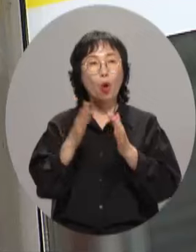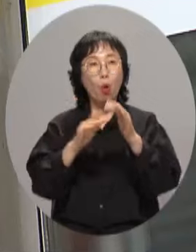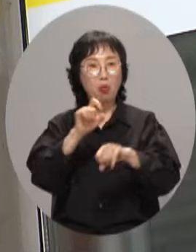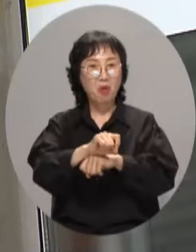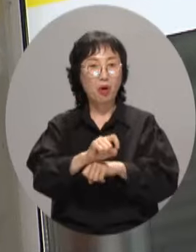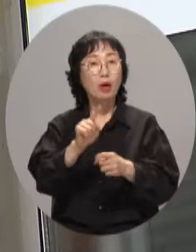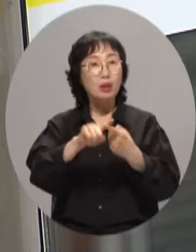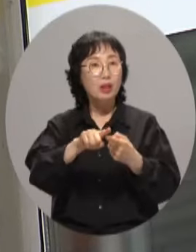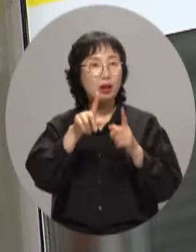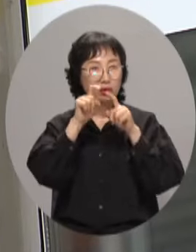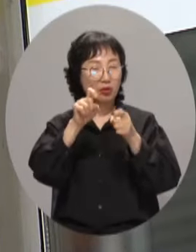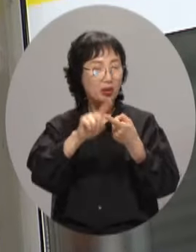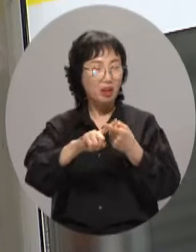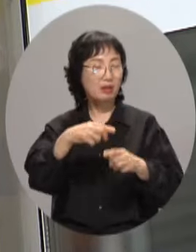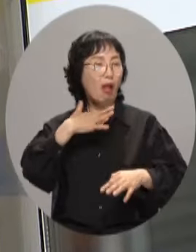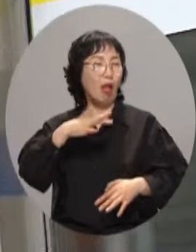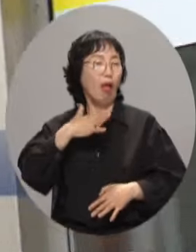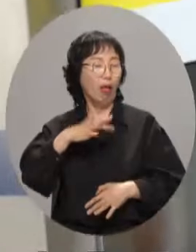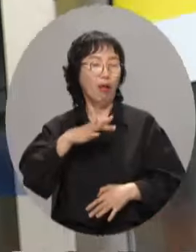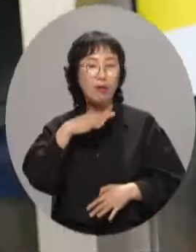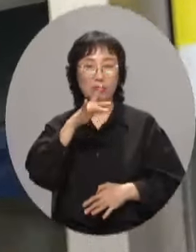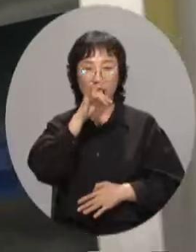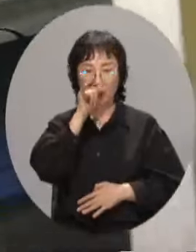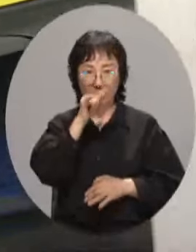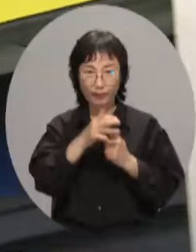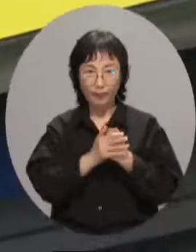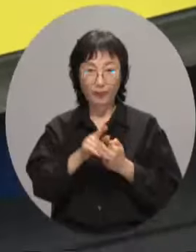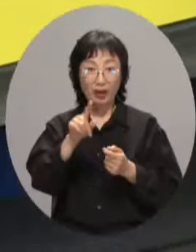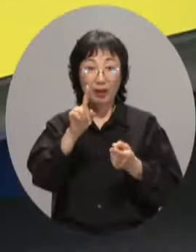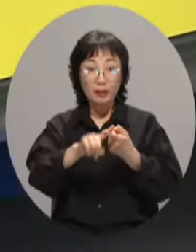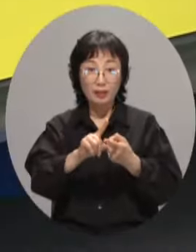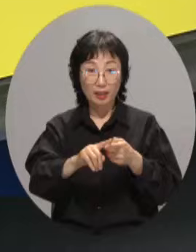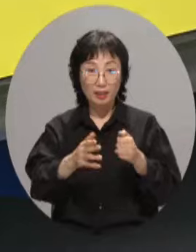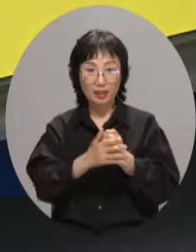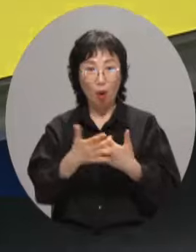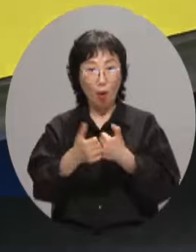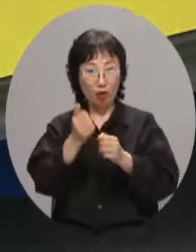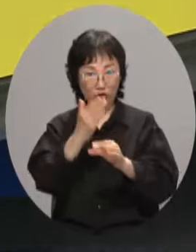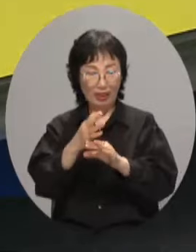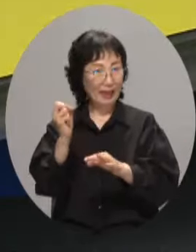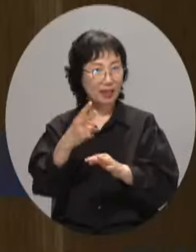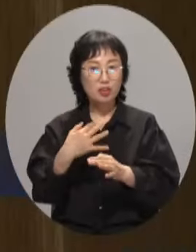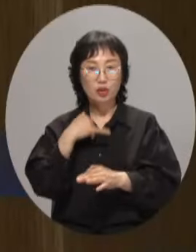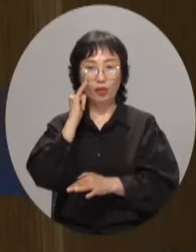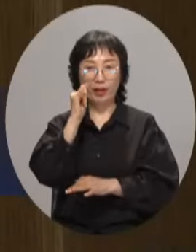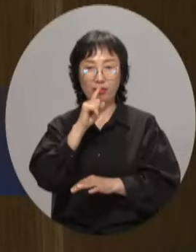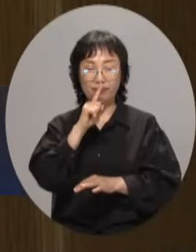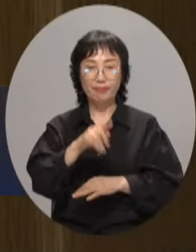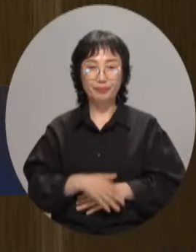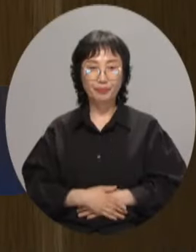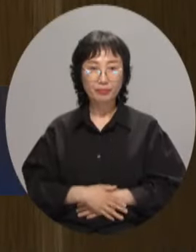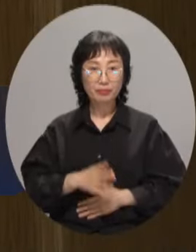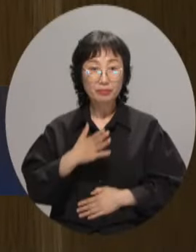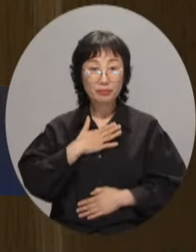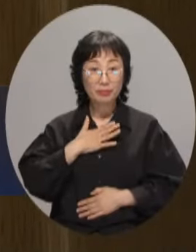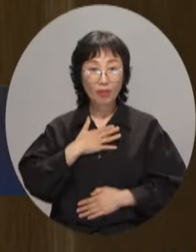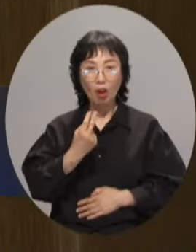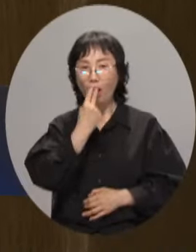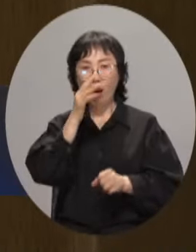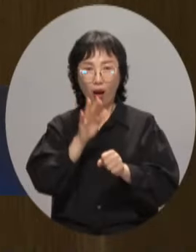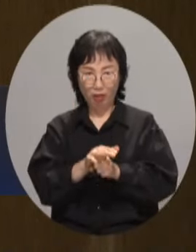부인했습니다. 그런 적이 없고요. 제가 지금 회의 중이어서 다시 전화드릴게요. 그리고 제가 너무 억울하고 화가